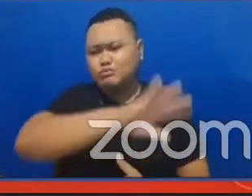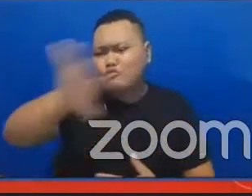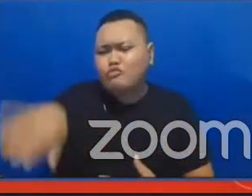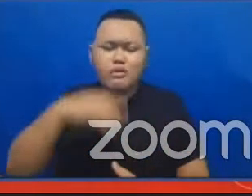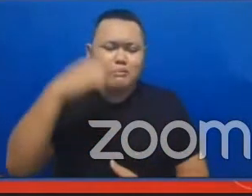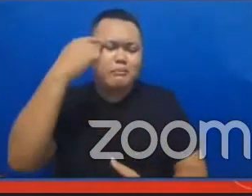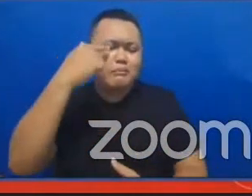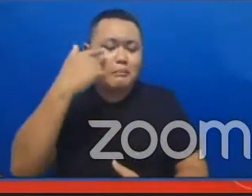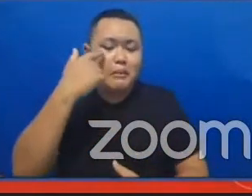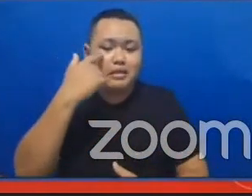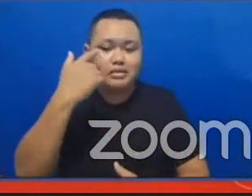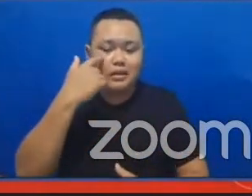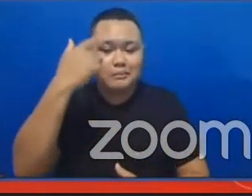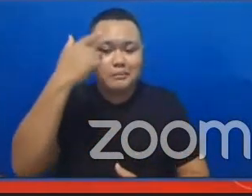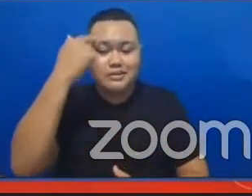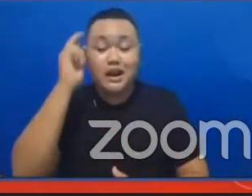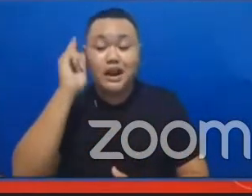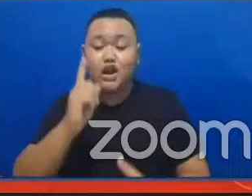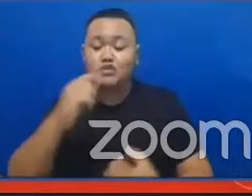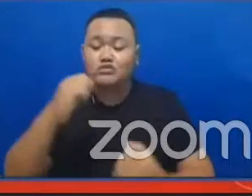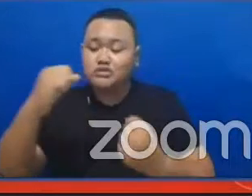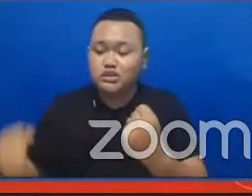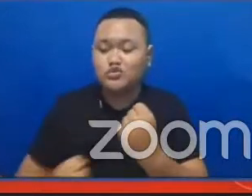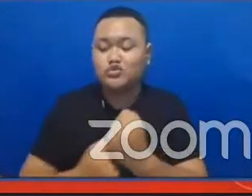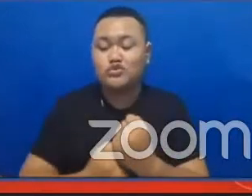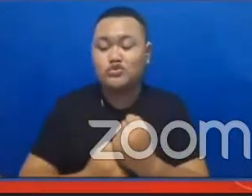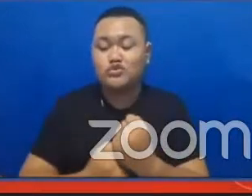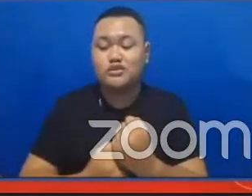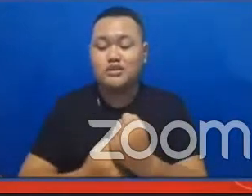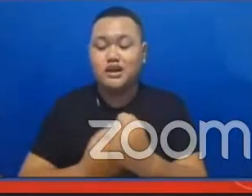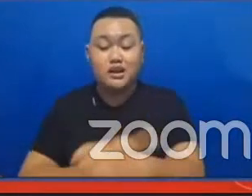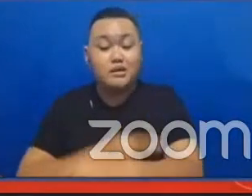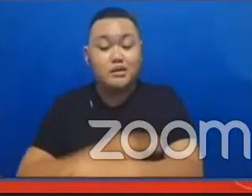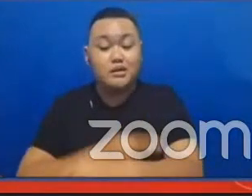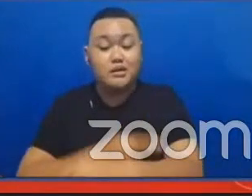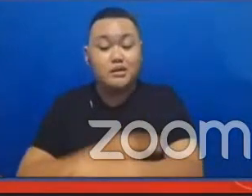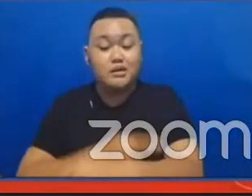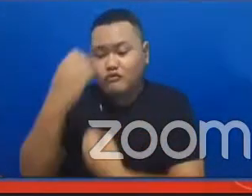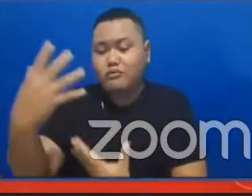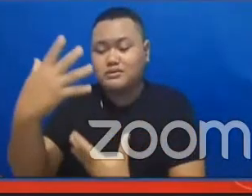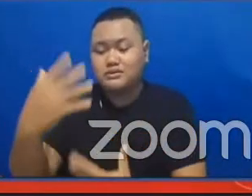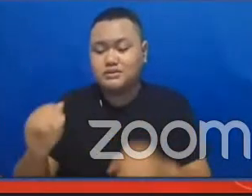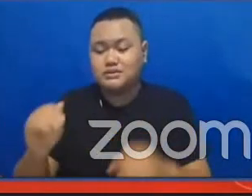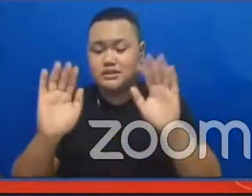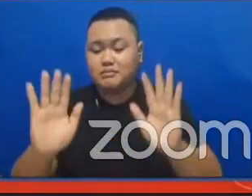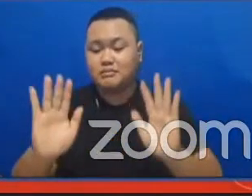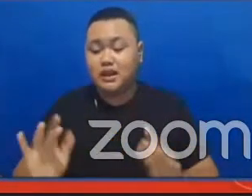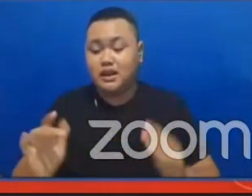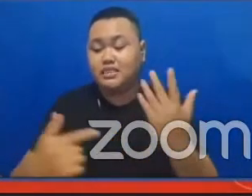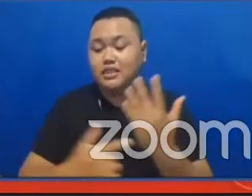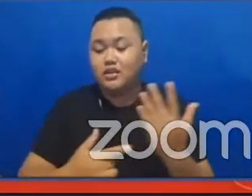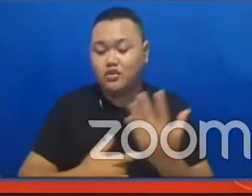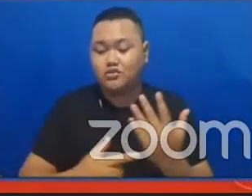sebenarnya itu didukung dengan kemampuan information media and technologies skills.